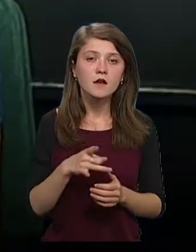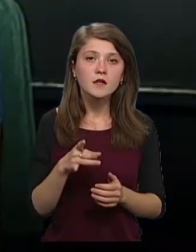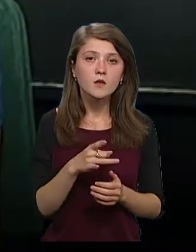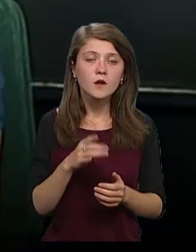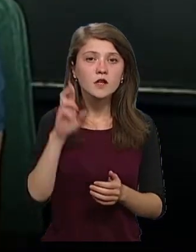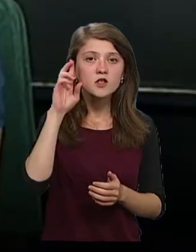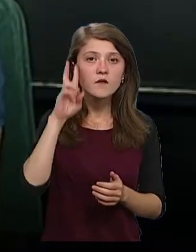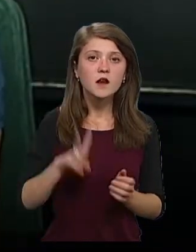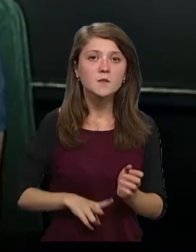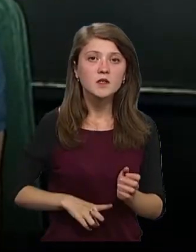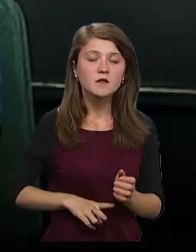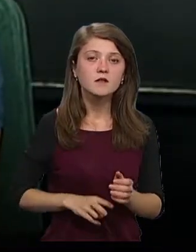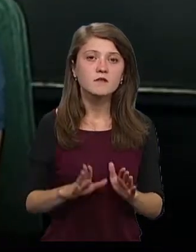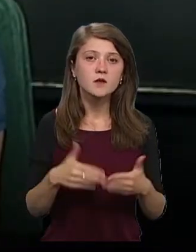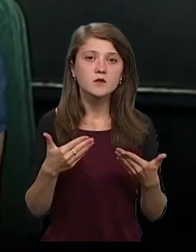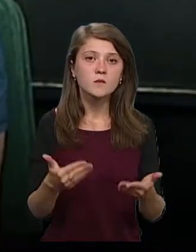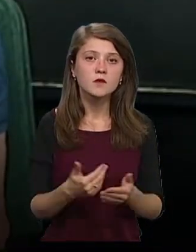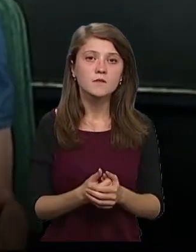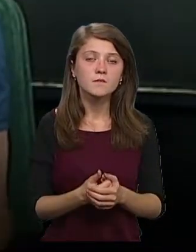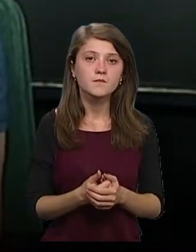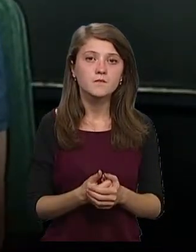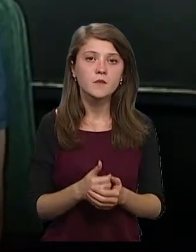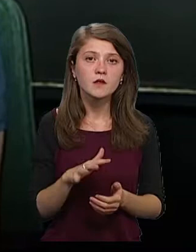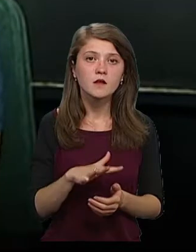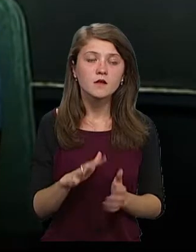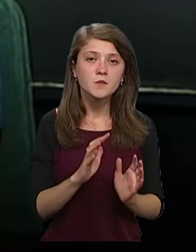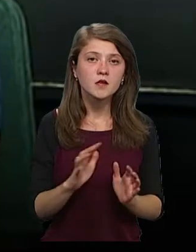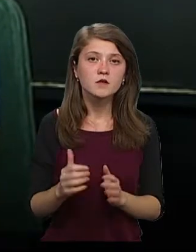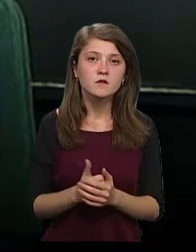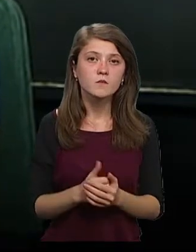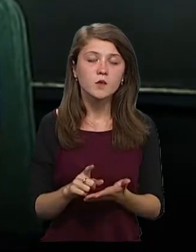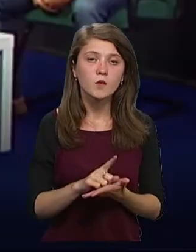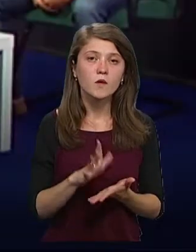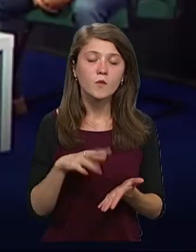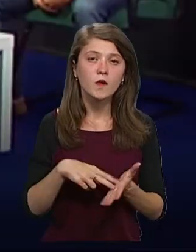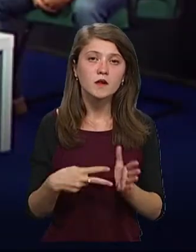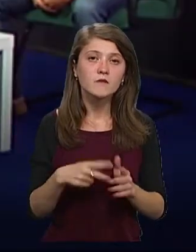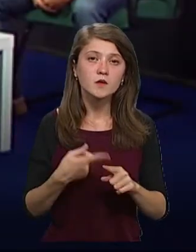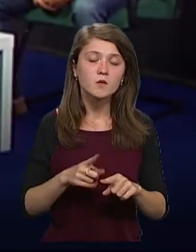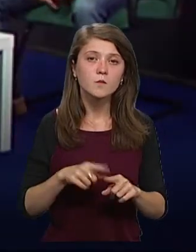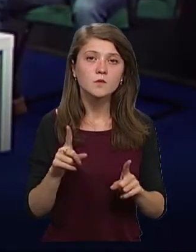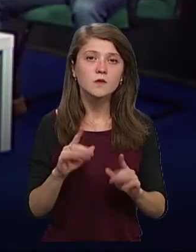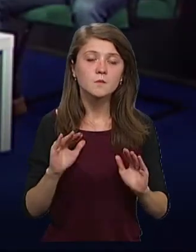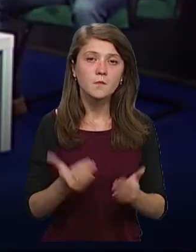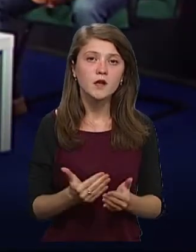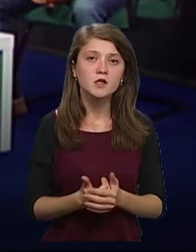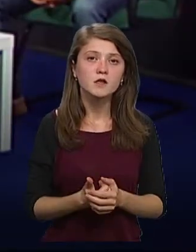адміністрація виступає в ролі збирача території, будемо так казати, в нормальному плані цьому, щоб